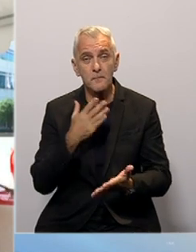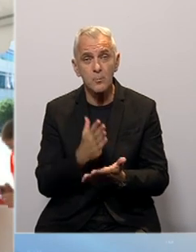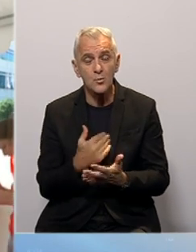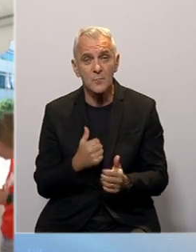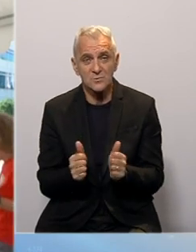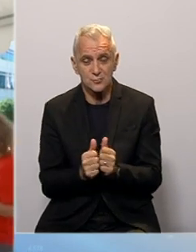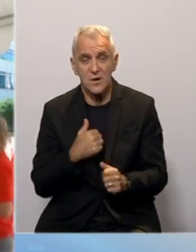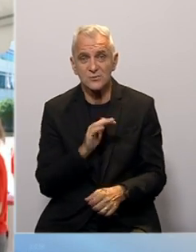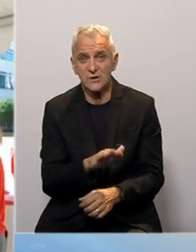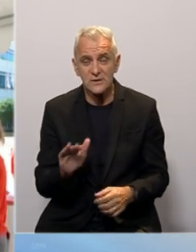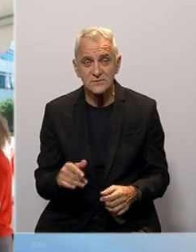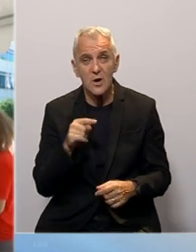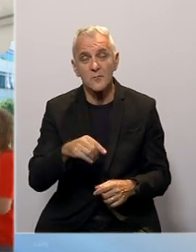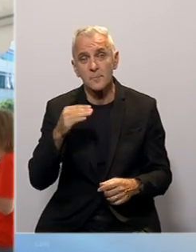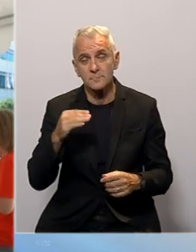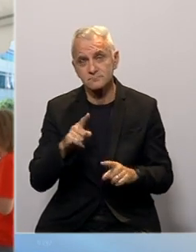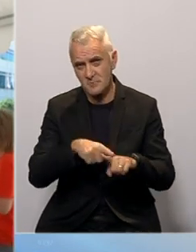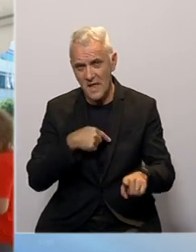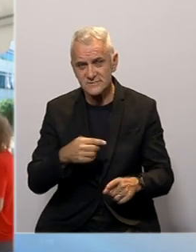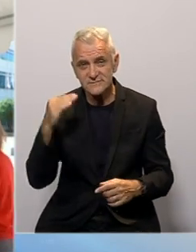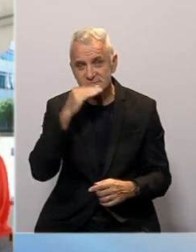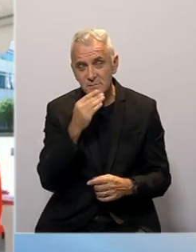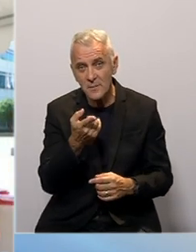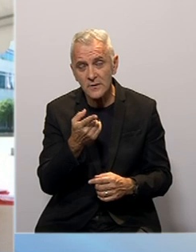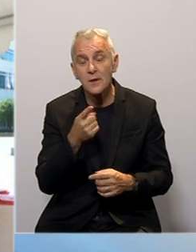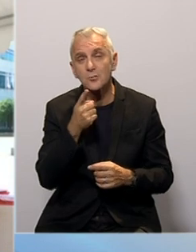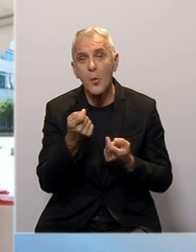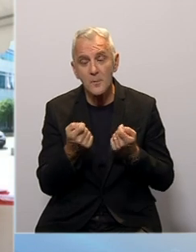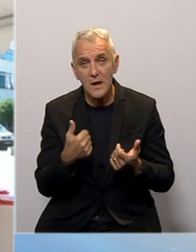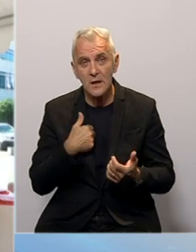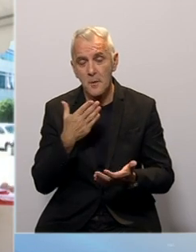našu dječicu. Evo, mjesec septembar je prilika za to da budemo